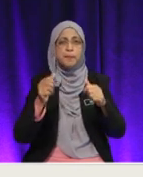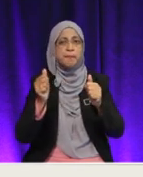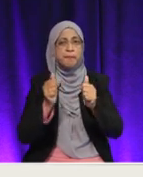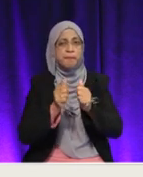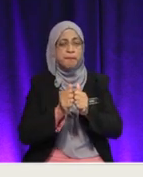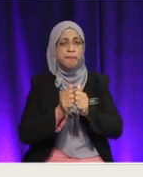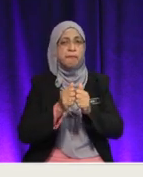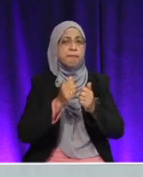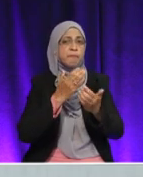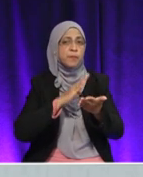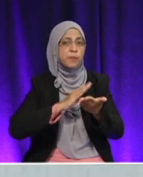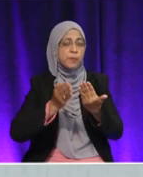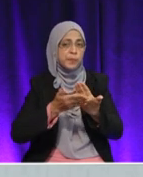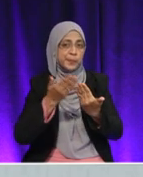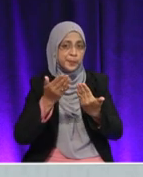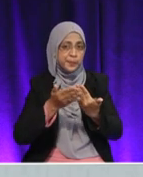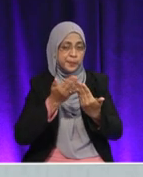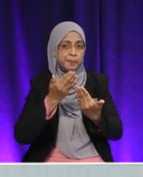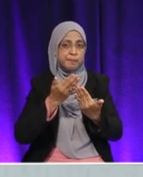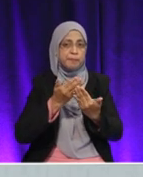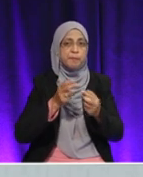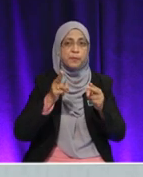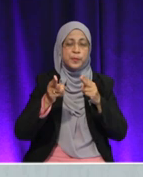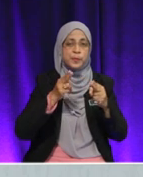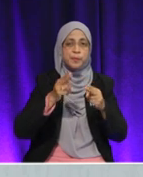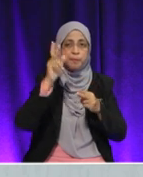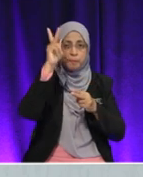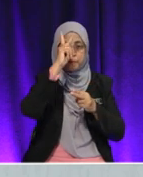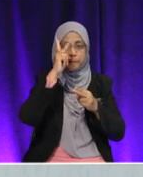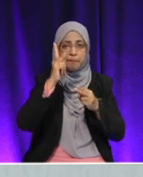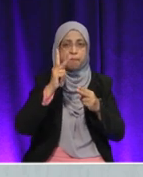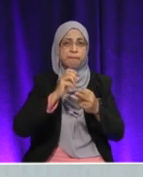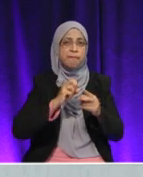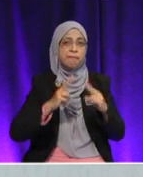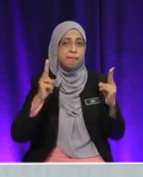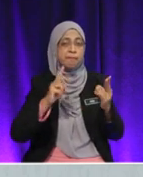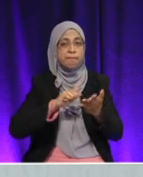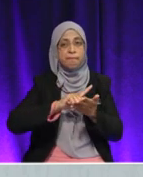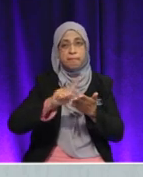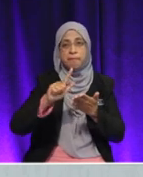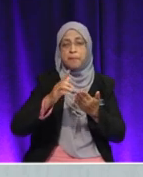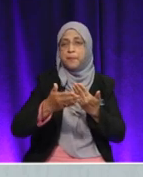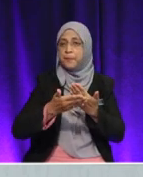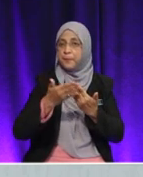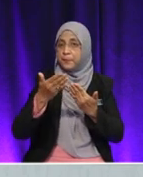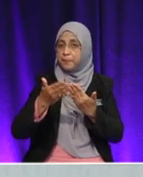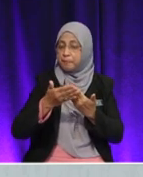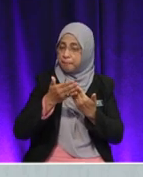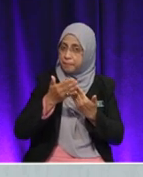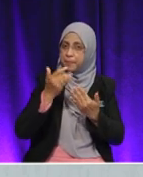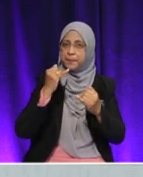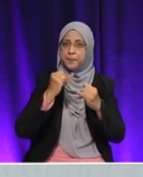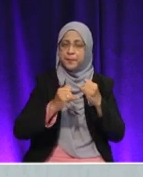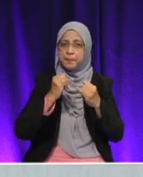kita punya petakbiran kerajaan akan menjadi sangat lancar dan Ais sekali pula membantu